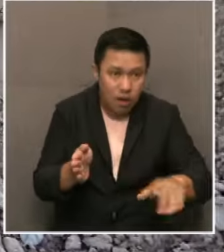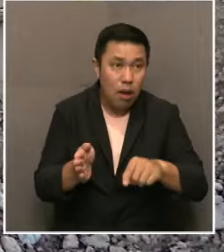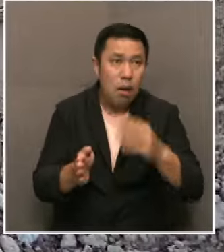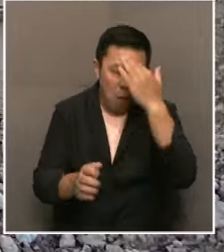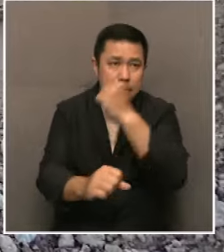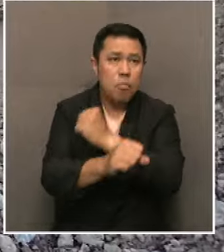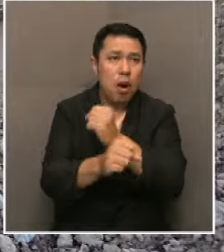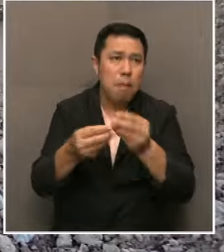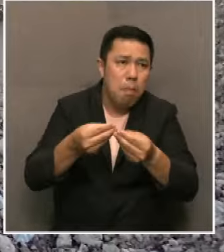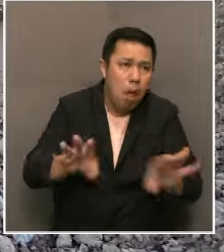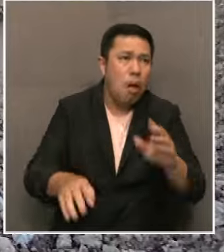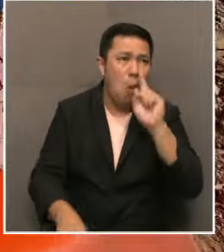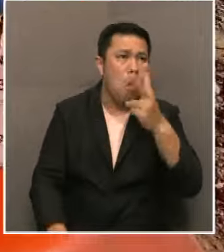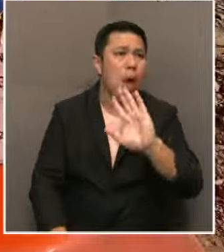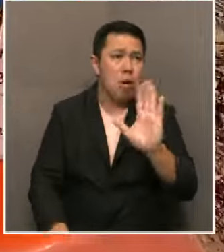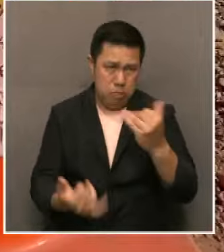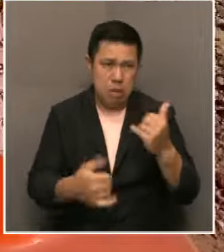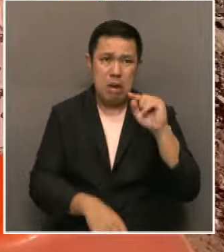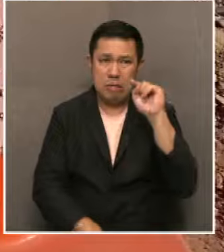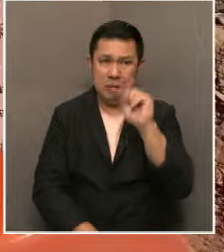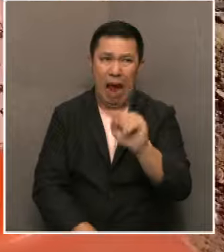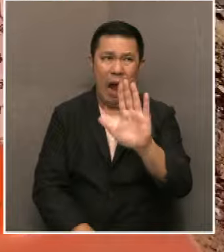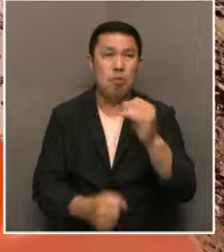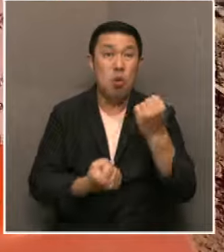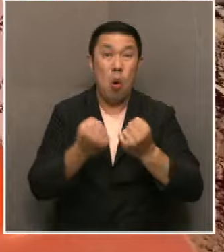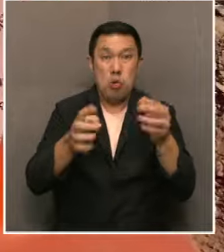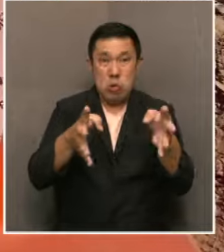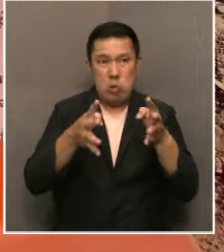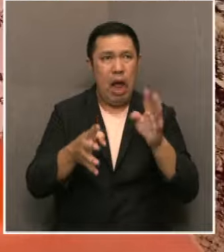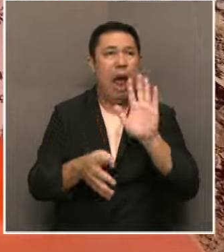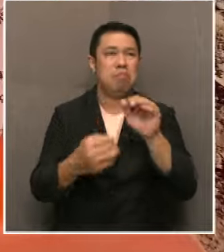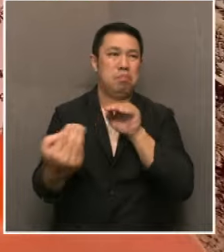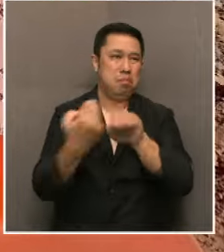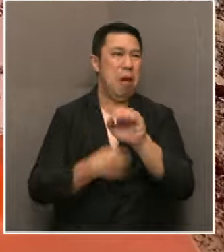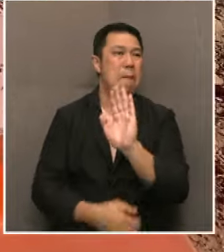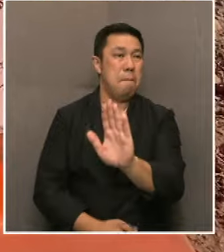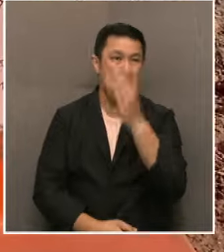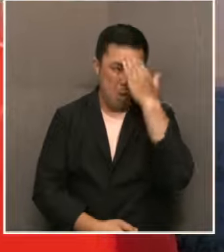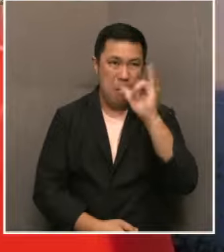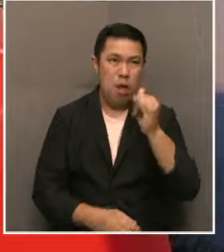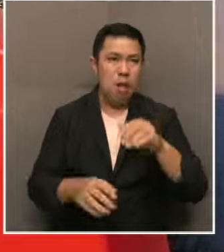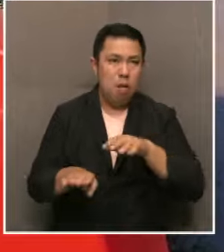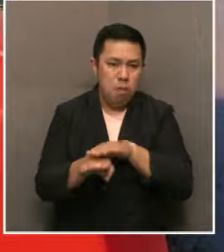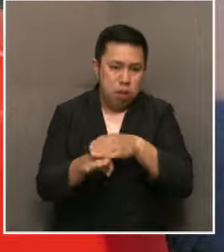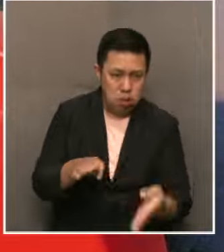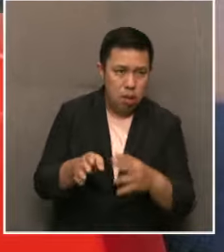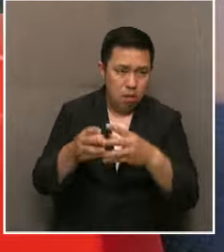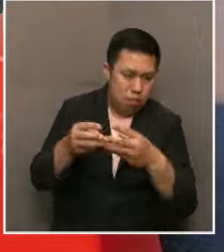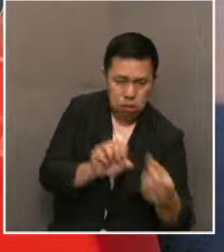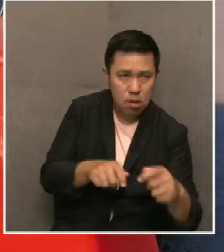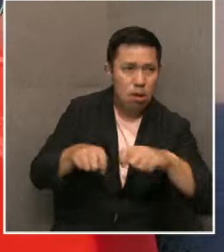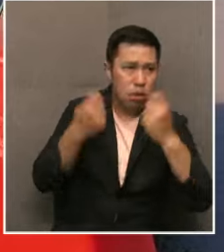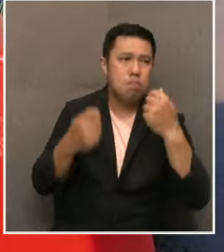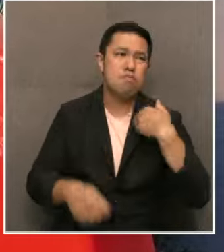ทลายนะคะแต่ว่ายังคงมีคำสั่งห้ามรถบรรทุกขนาดใหญ่ใช้เส้นทางเพราะอาจจะมีความเสี่ยงทำให้มีความเสียหายเ